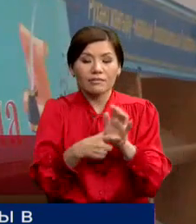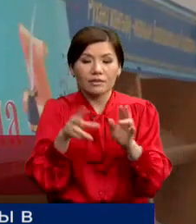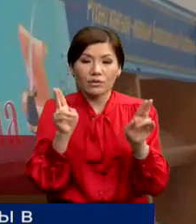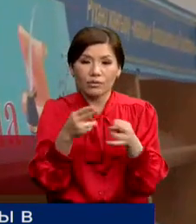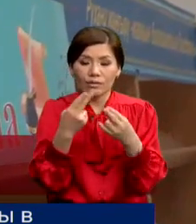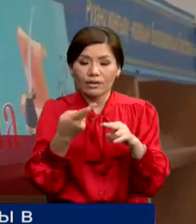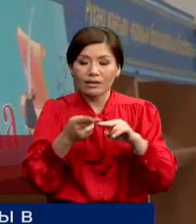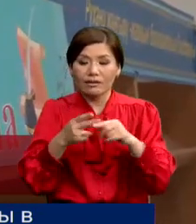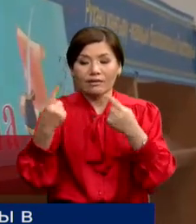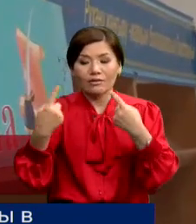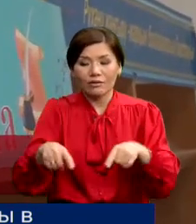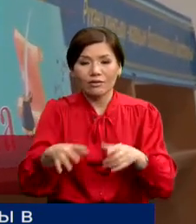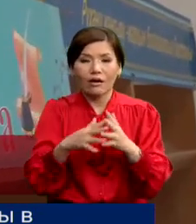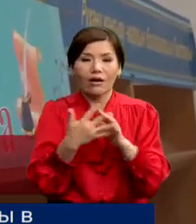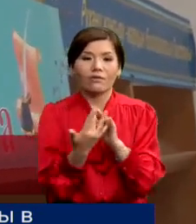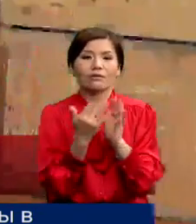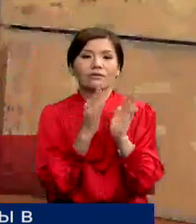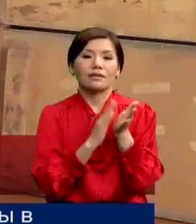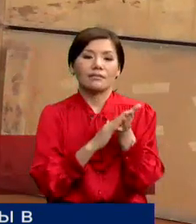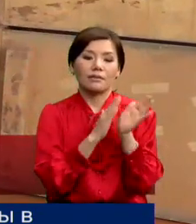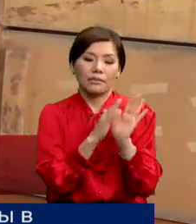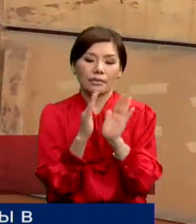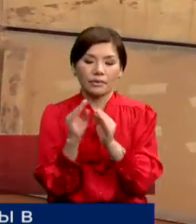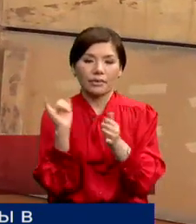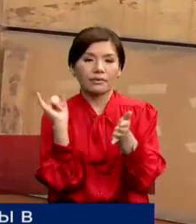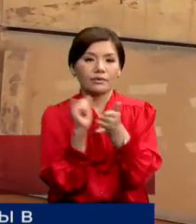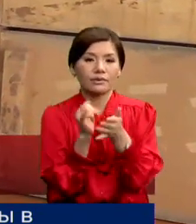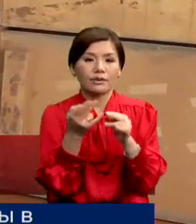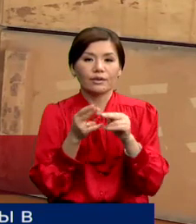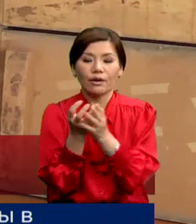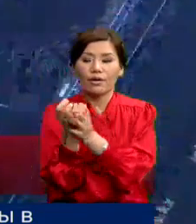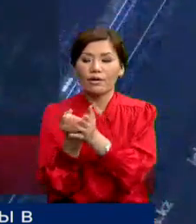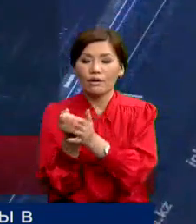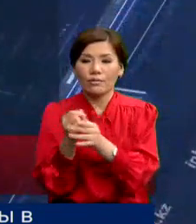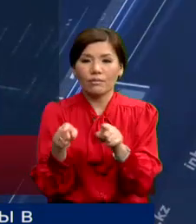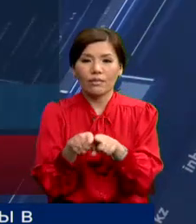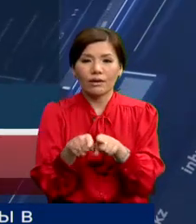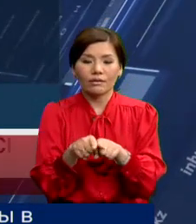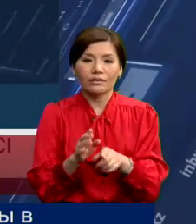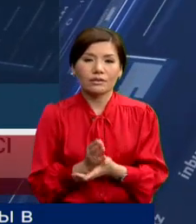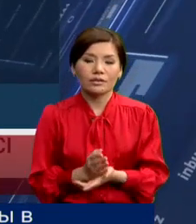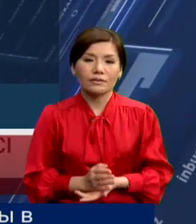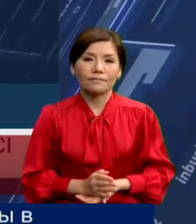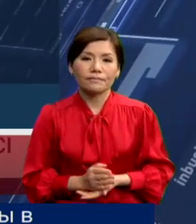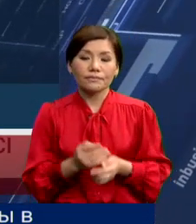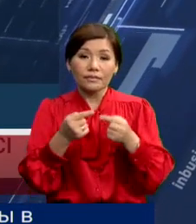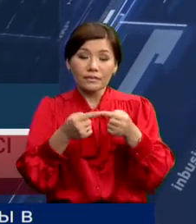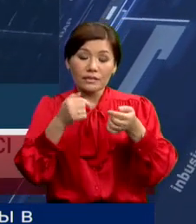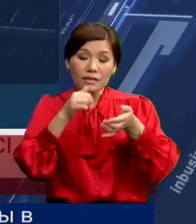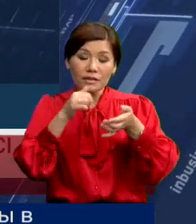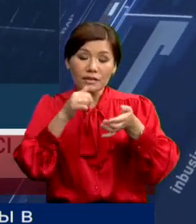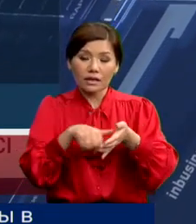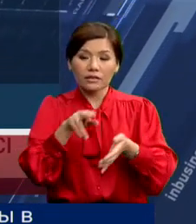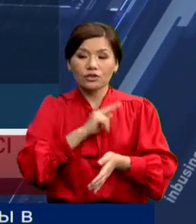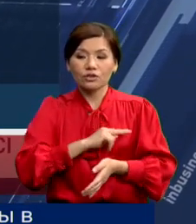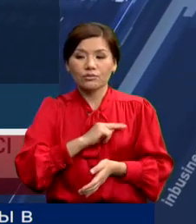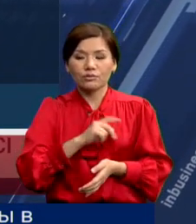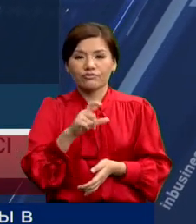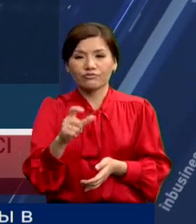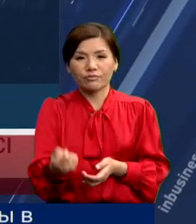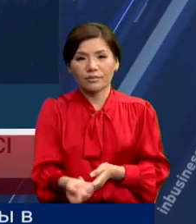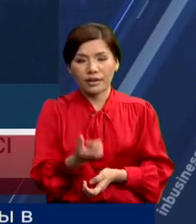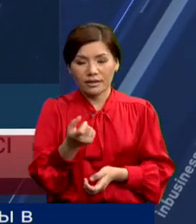оқу сыныбынан бөлек ауылдық кітапхана орналасқан. Ал сахнасы қойма күйін кешіп тұр. Бұл себебі нақты себебі сол жұмыс күшінің аздығы